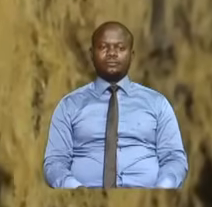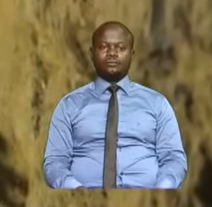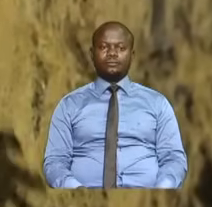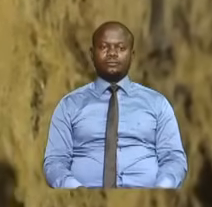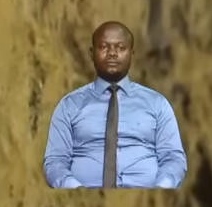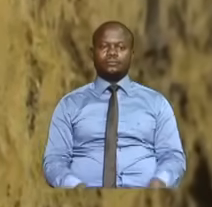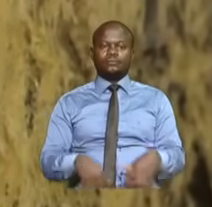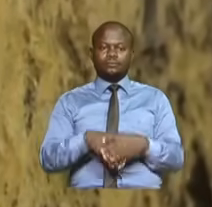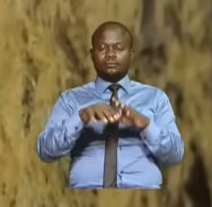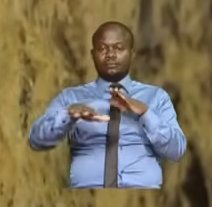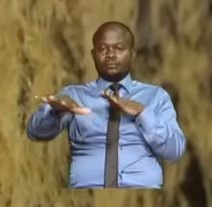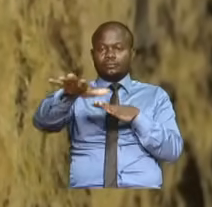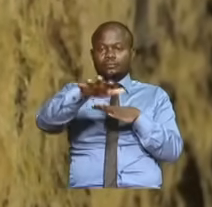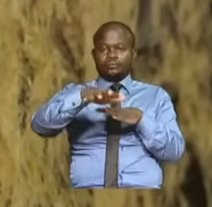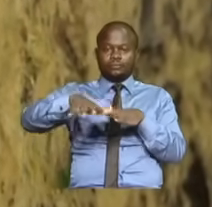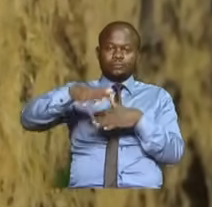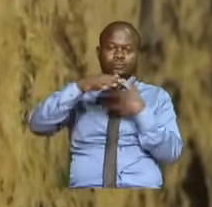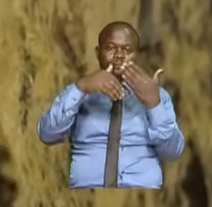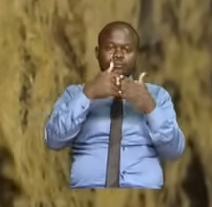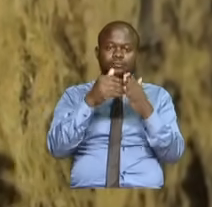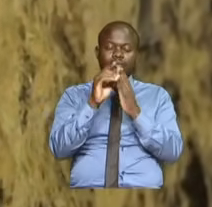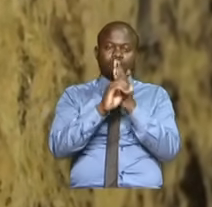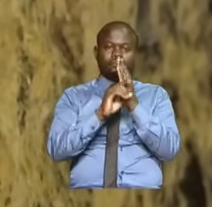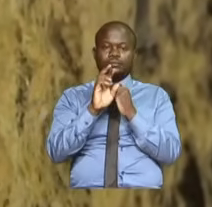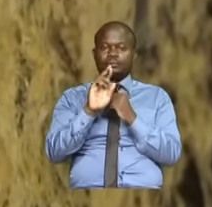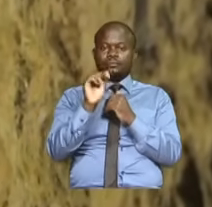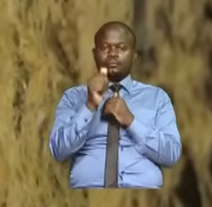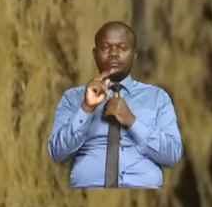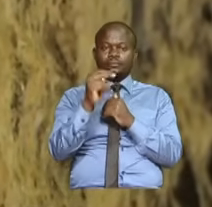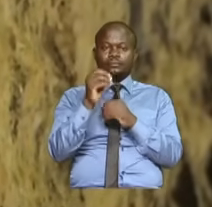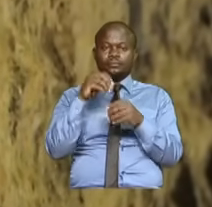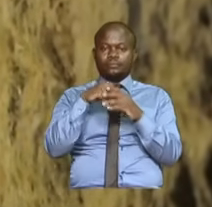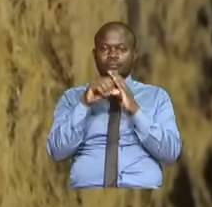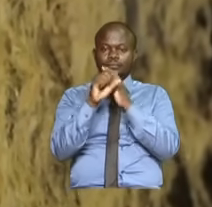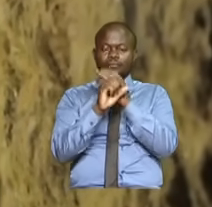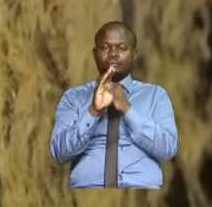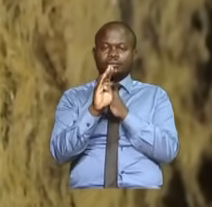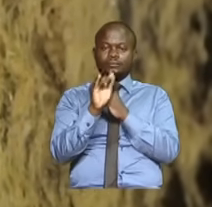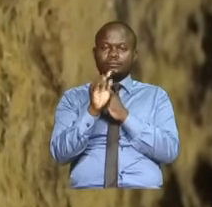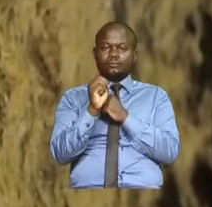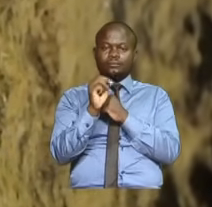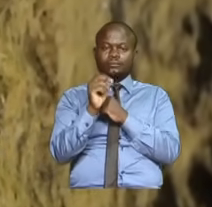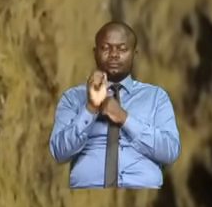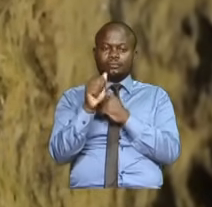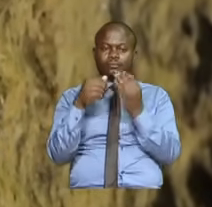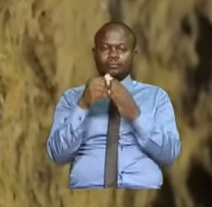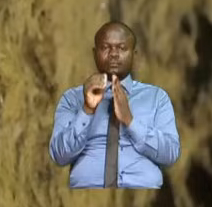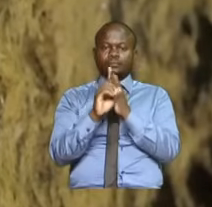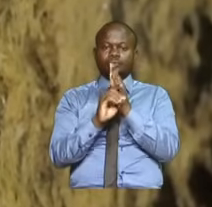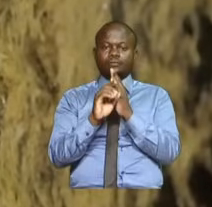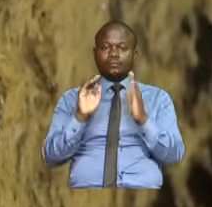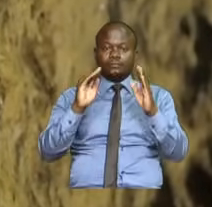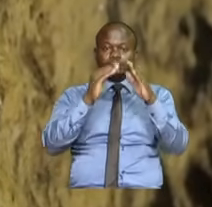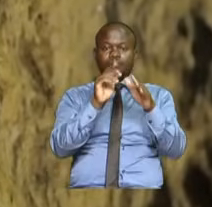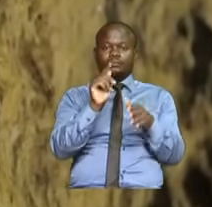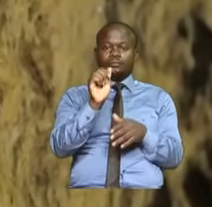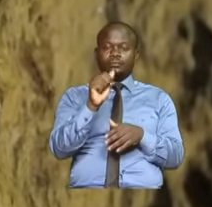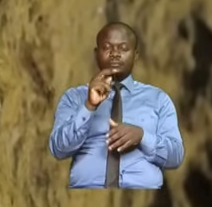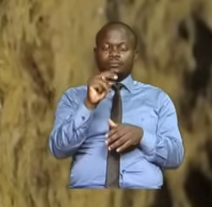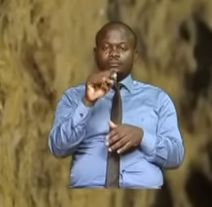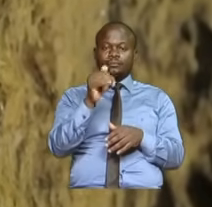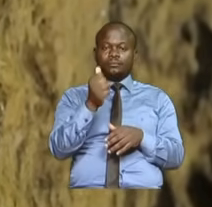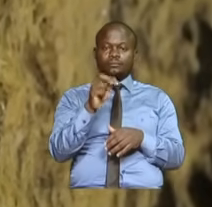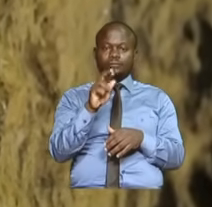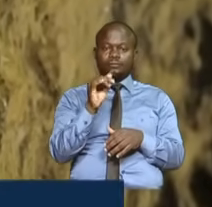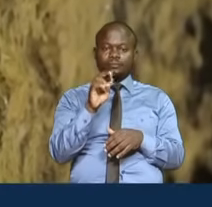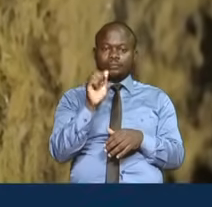Mu gice cy'imisozi miremire y'akarere ka Ruhango mu murenge wa Byimana ku musozi wa Kanyarira ubu turi munsi yawo kuko